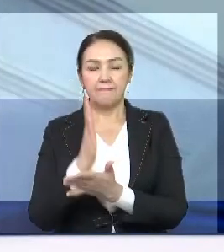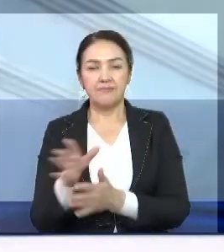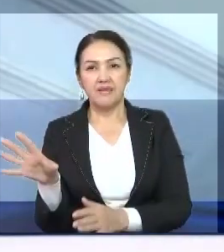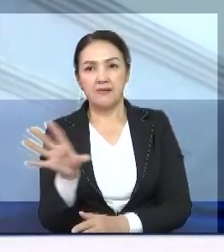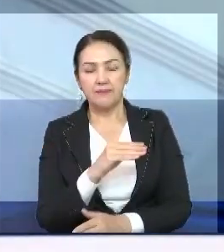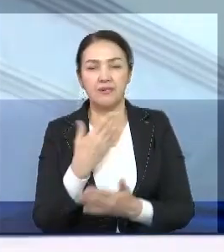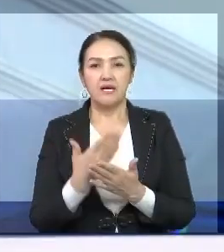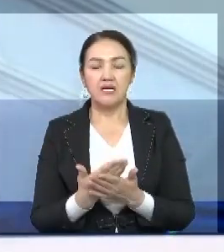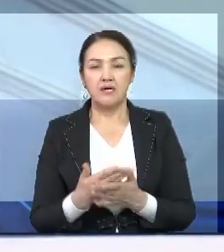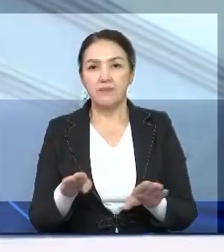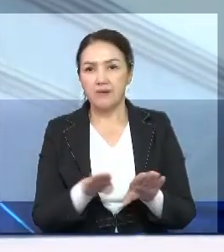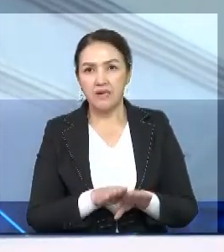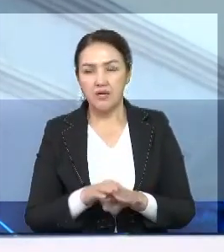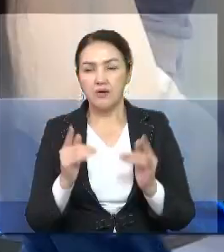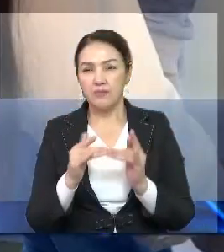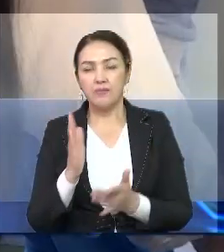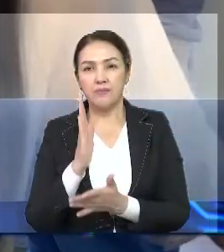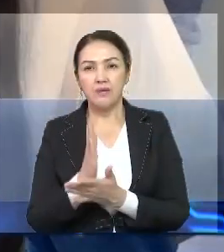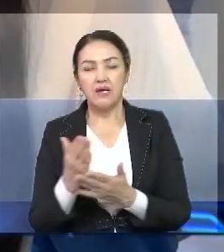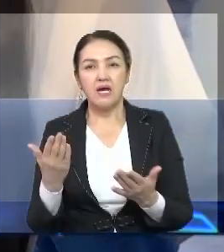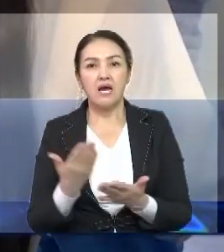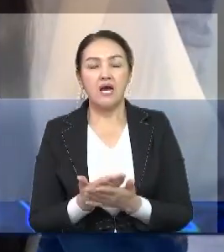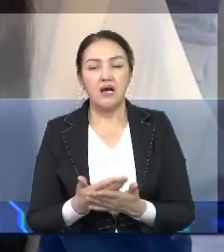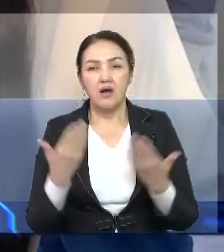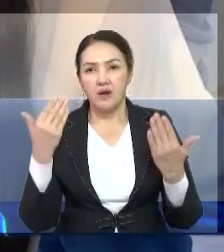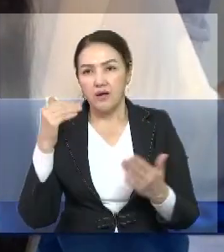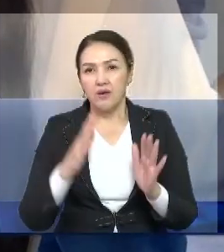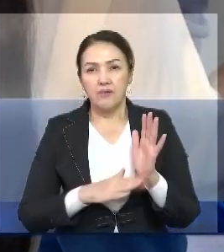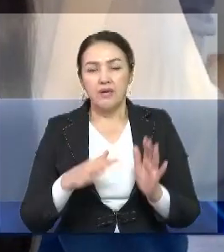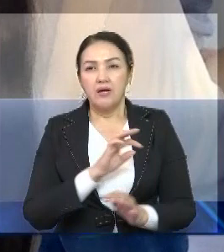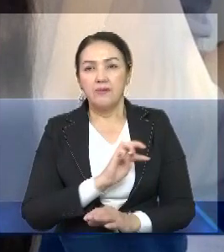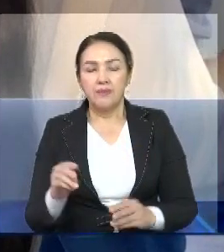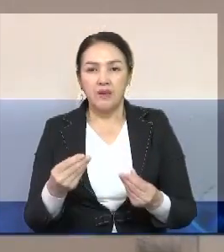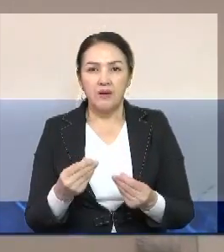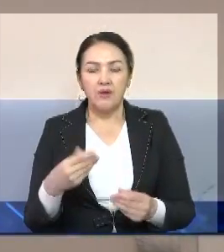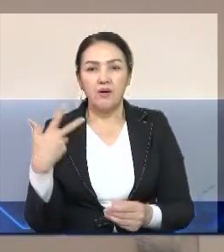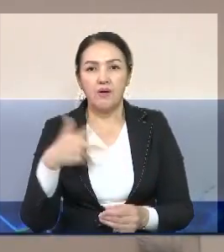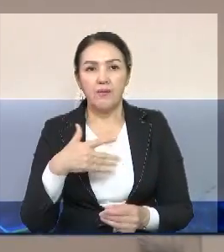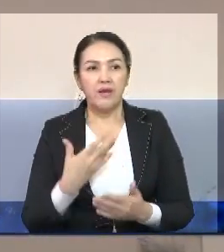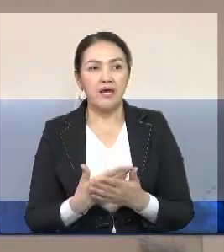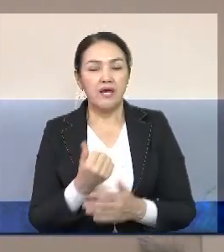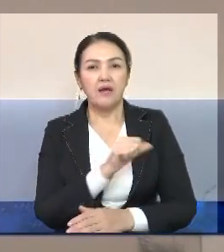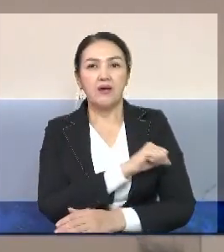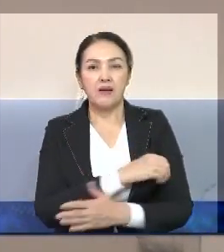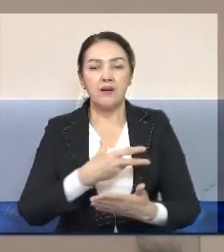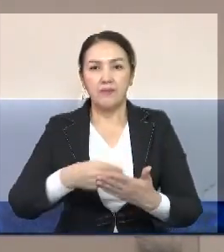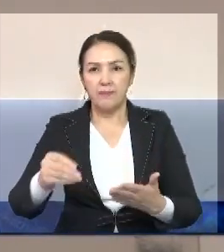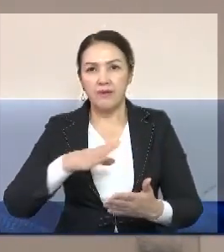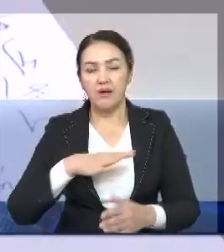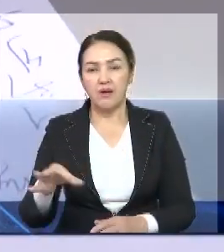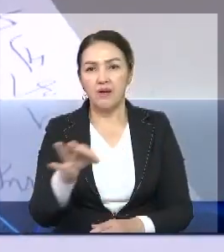Барлық аудандарға бірдей кереует бөлінді. Айта өтек, осы жылға 90 миллион теңгеге 30 мыңнан астам екпе сатып алынған